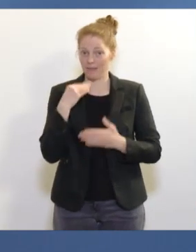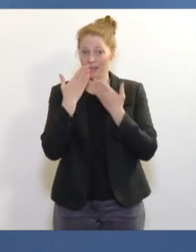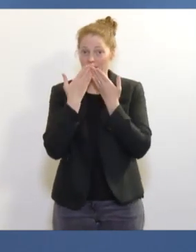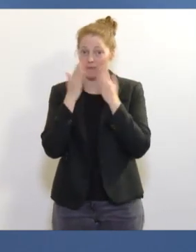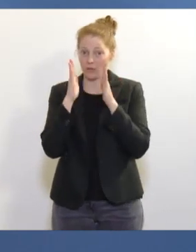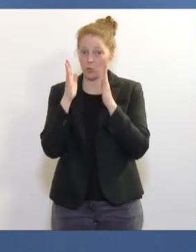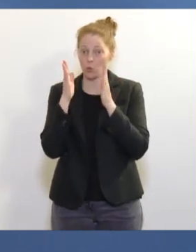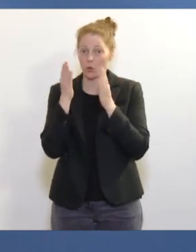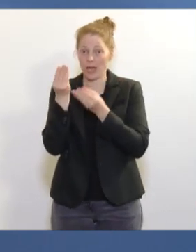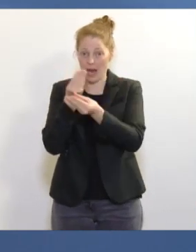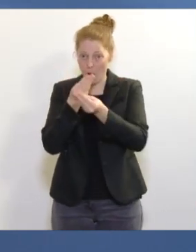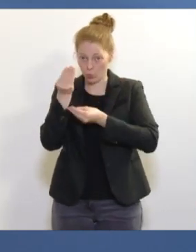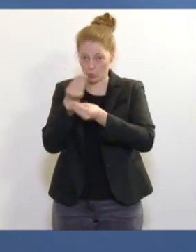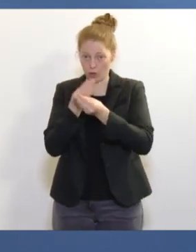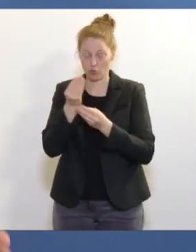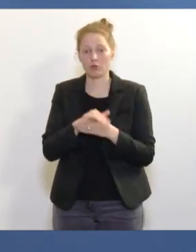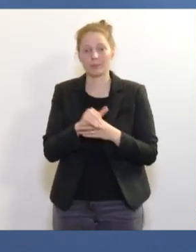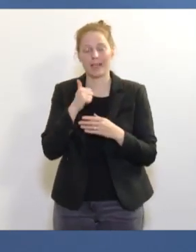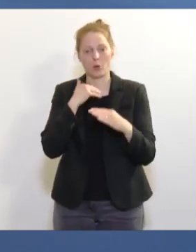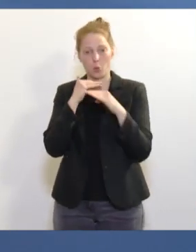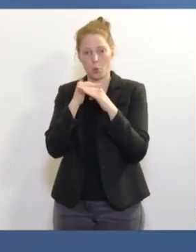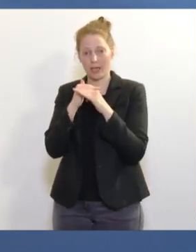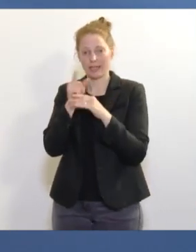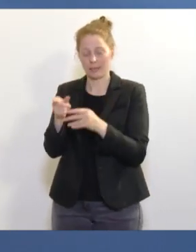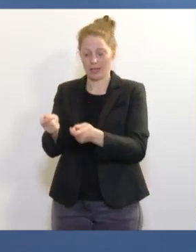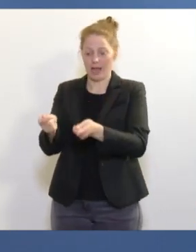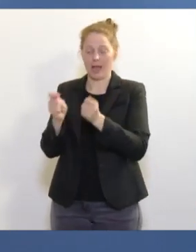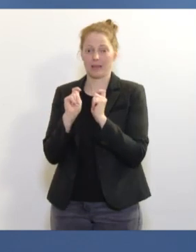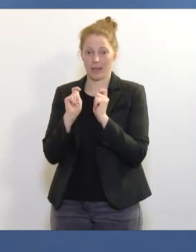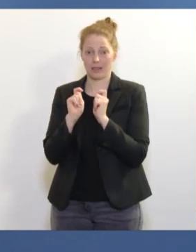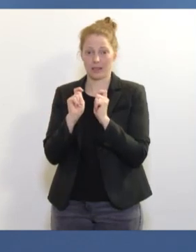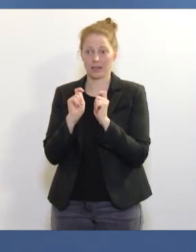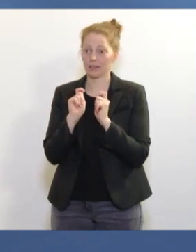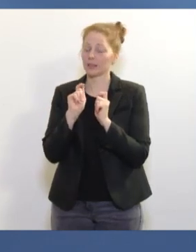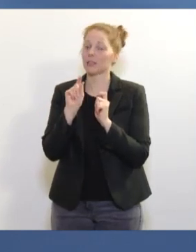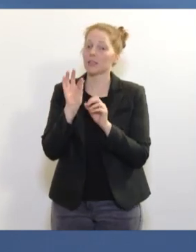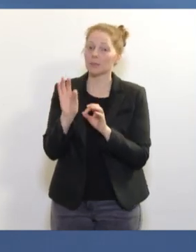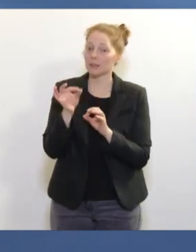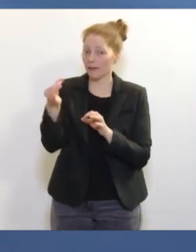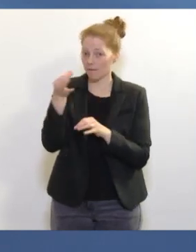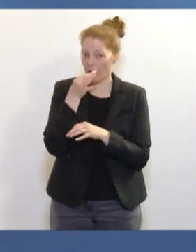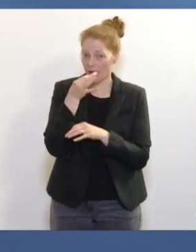Facebook-Echange, einem Kollegen, ob zehn Monate hin, ob das schon mal partiell nicht auch misst für